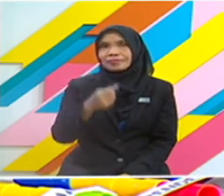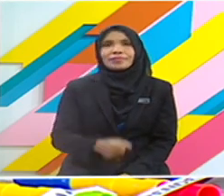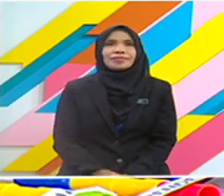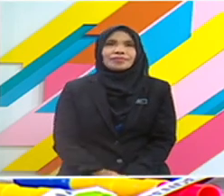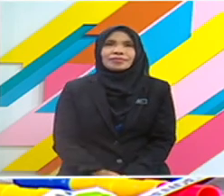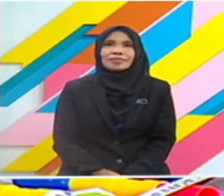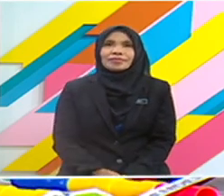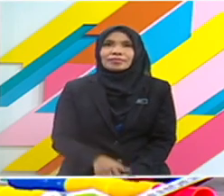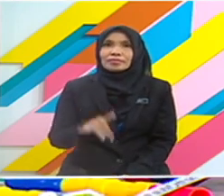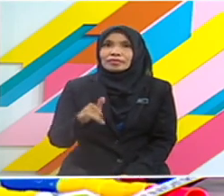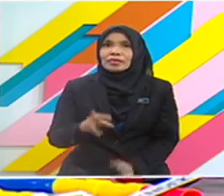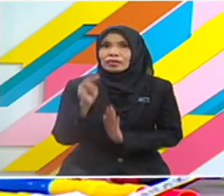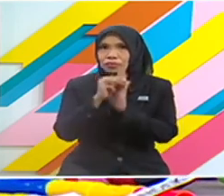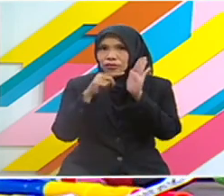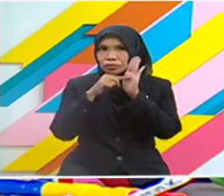lidah